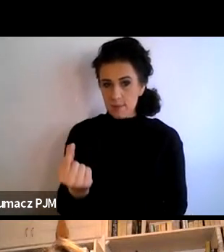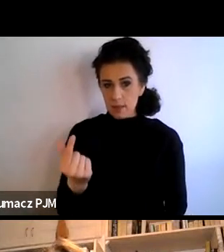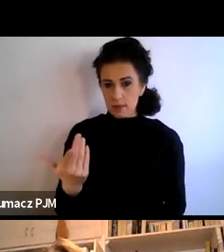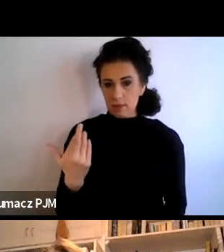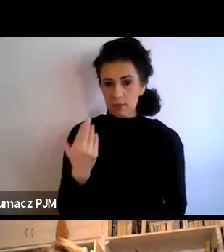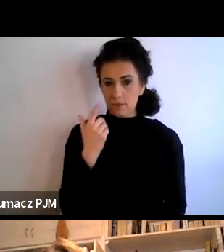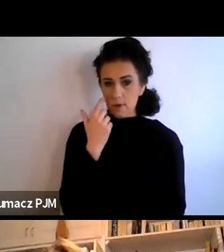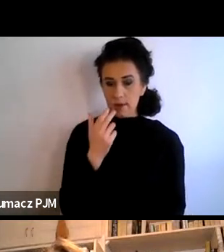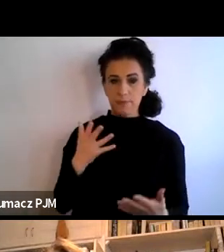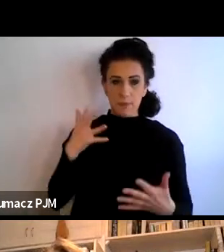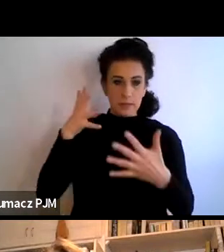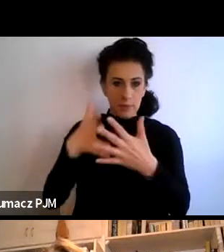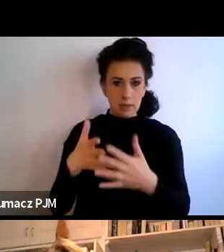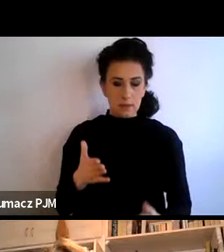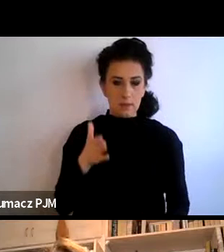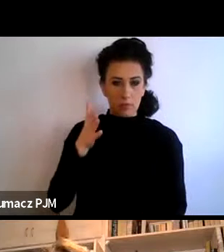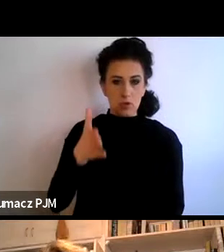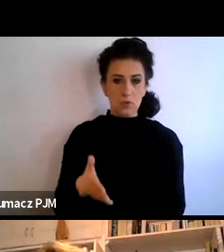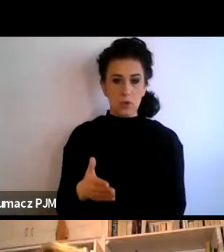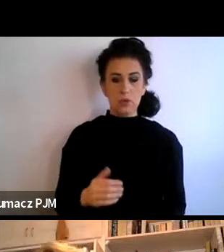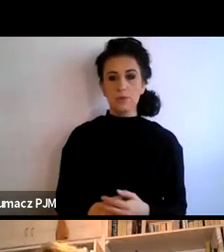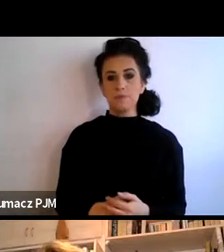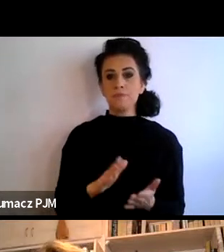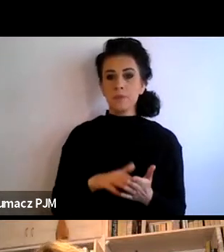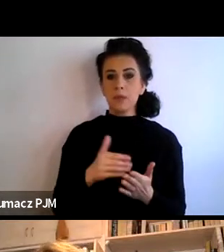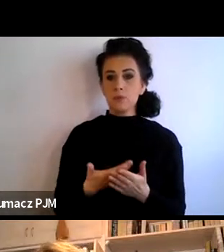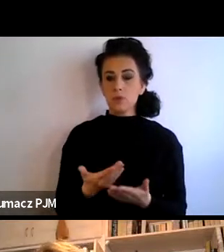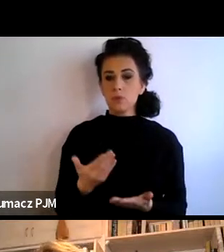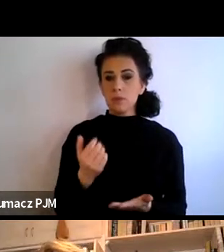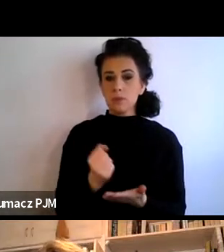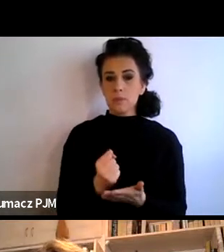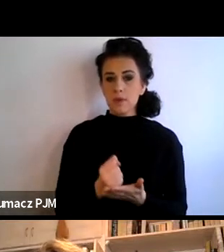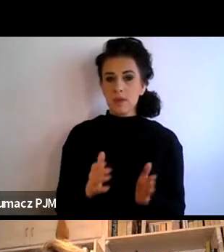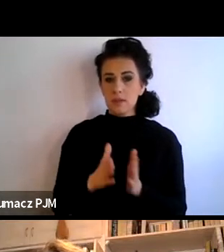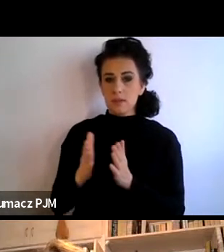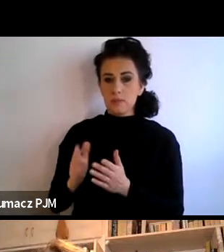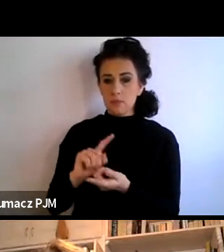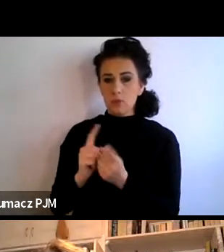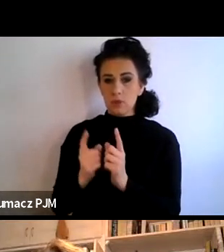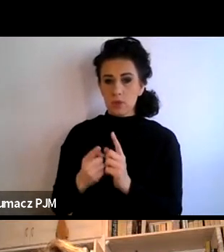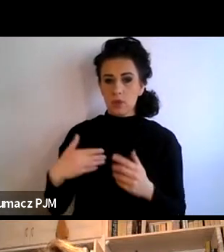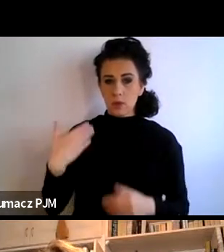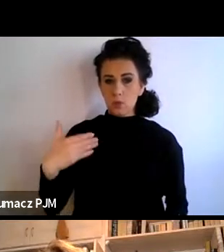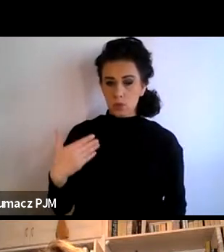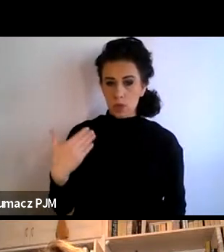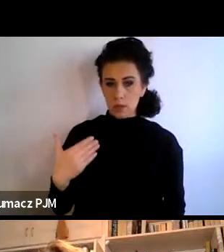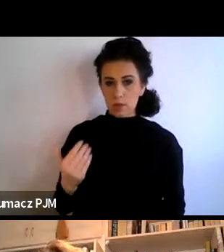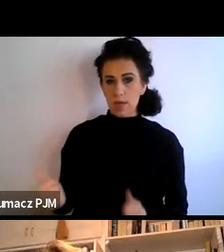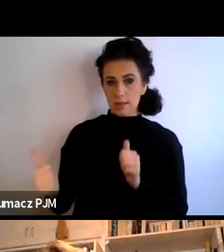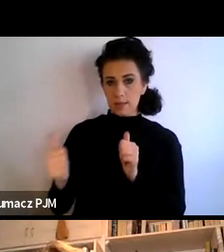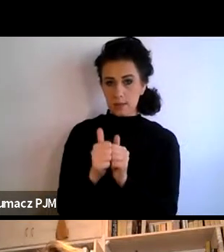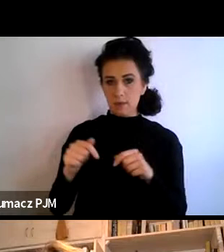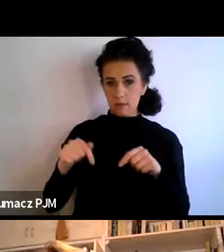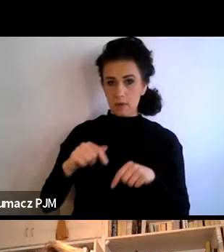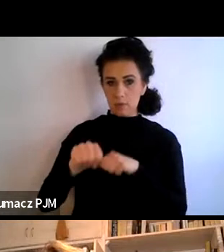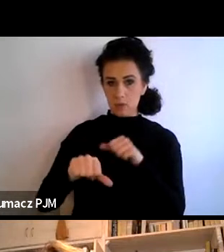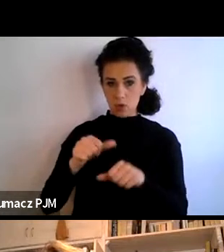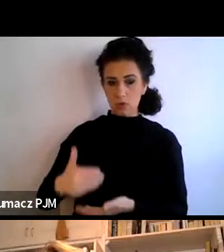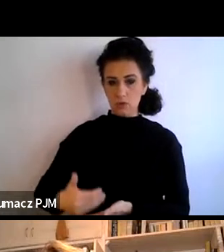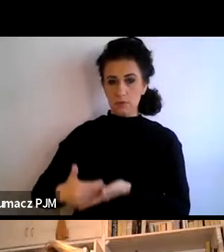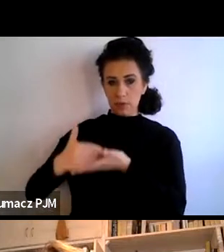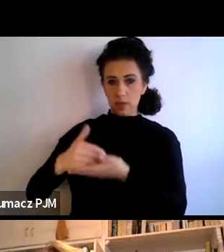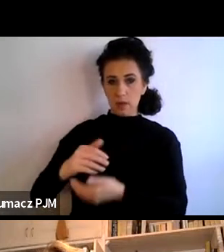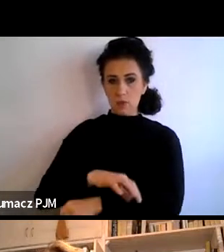spotkania tych asystentów na uczelni, no my mamy tutaj jedną taką sytuację od tego roku, że musimy wspierać